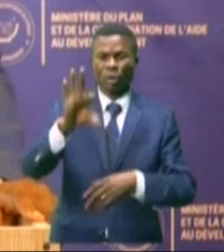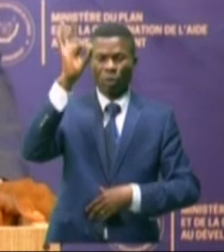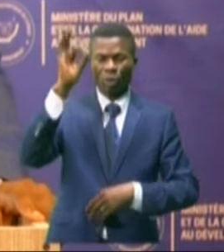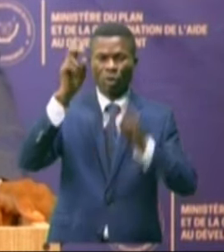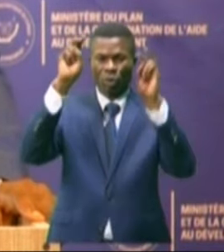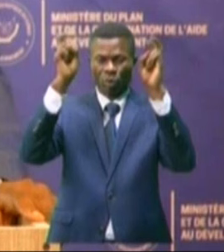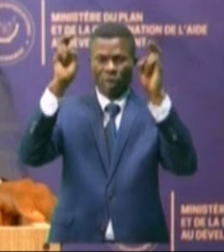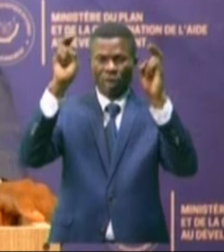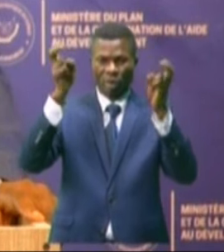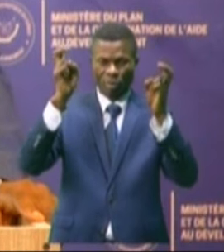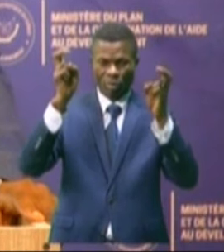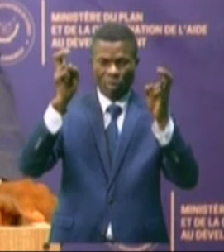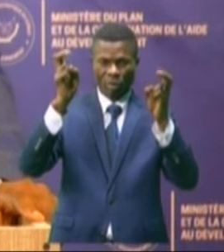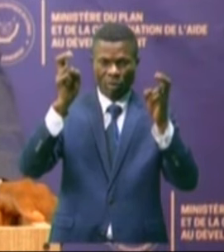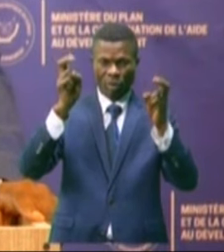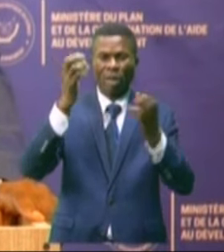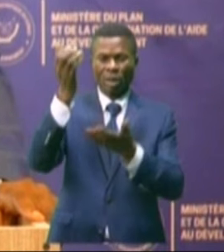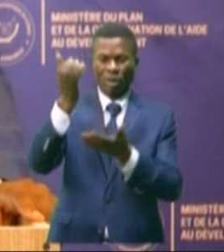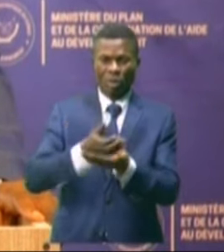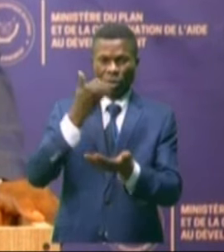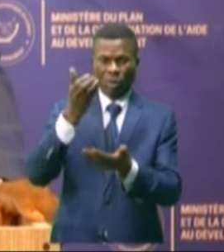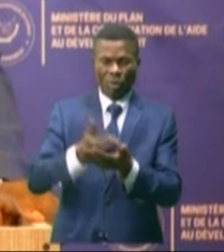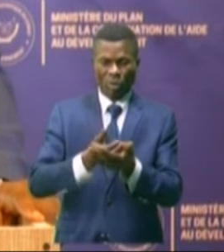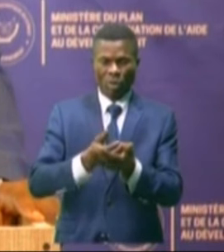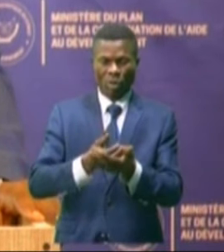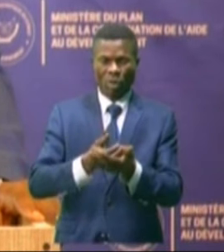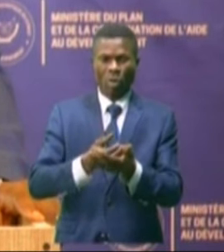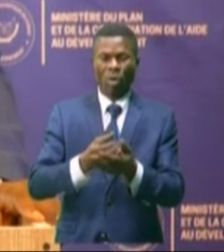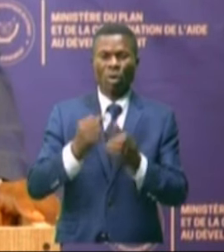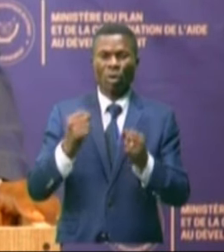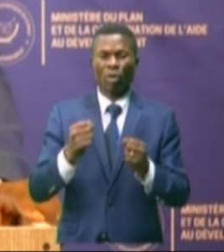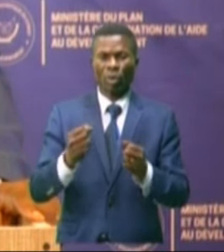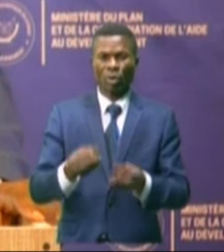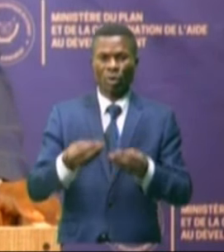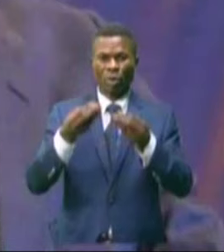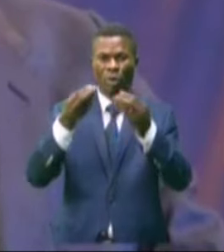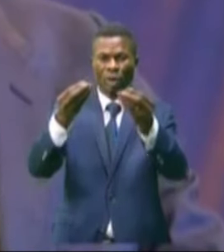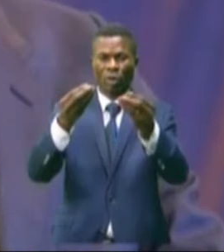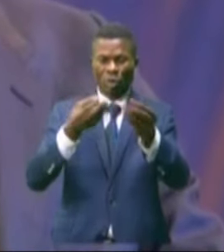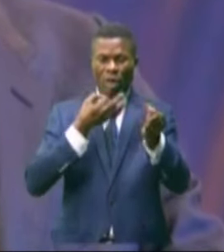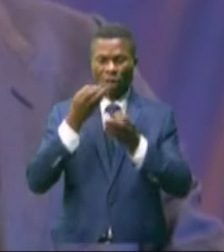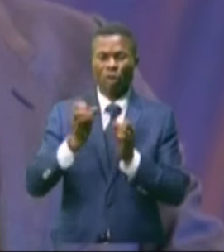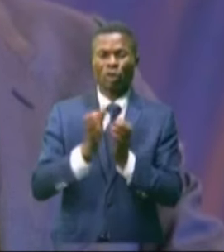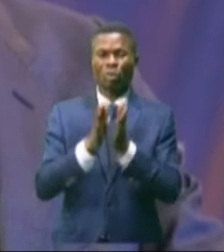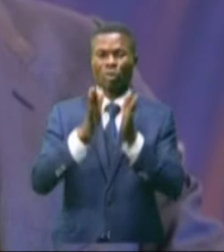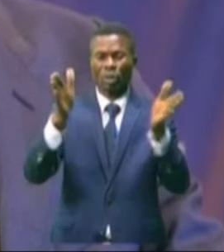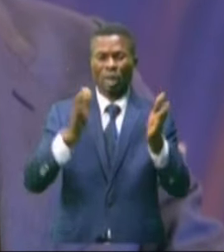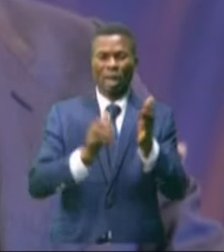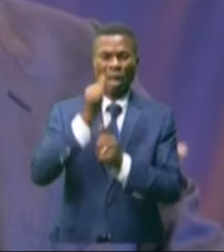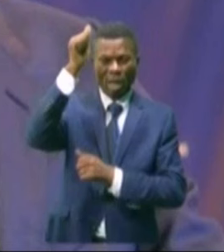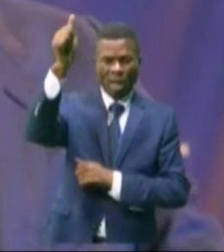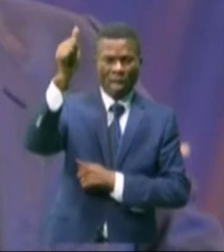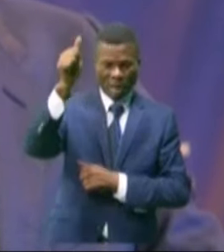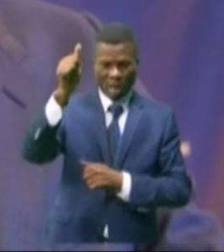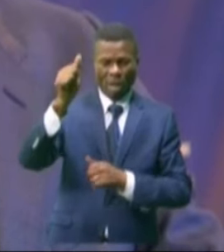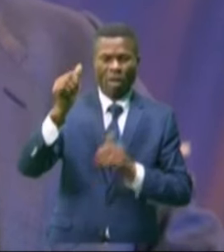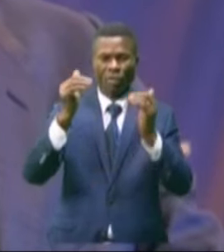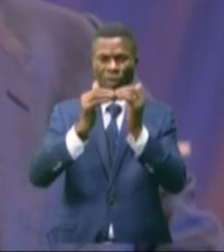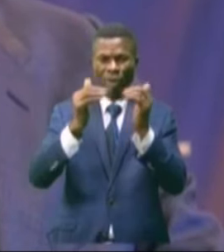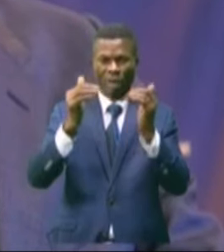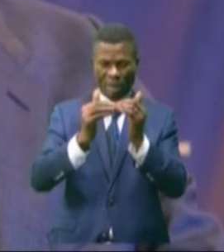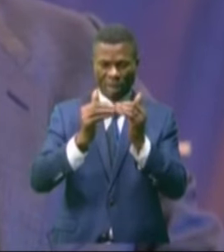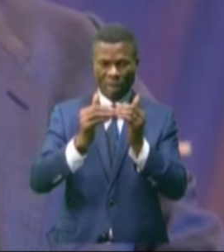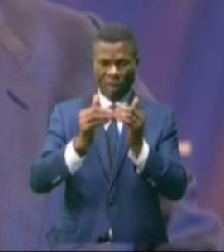thème « Exploiter le pouvoir des données inclusives pour un avenir résilient et